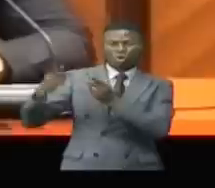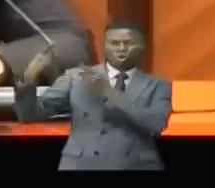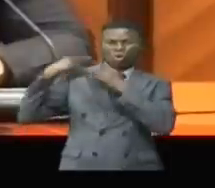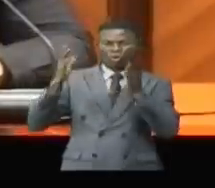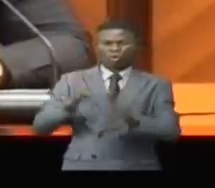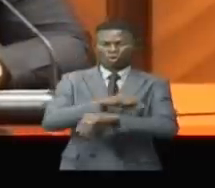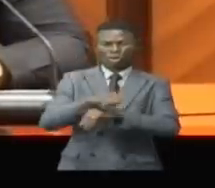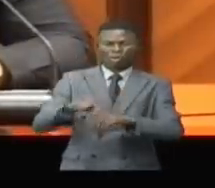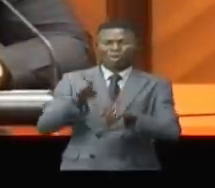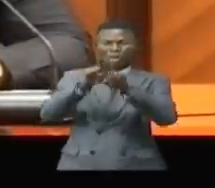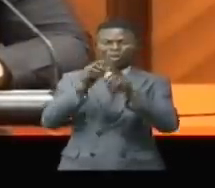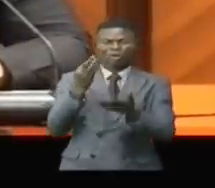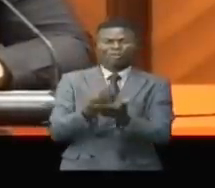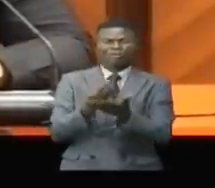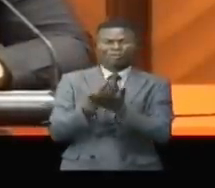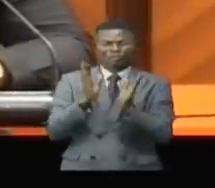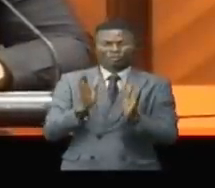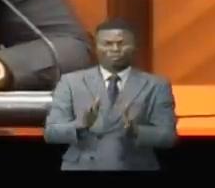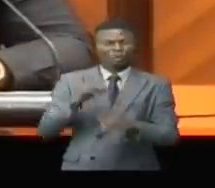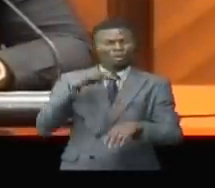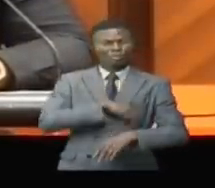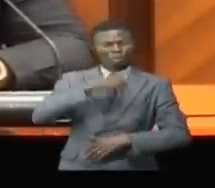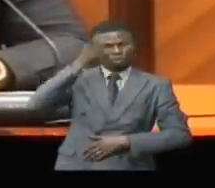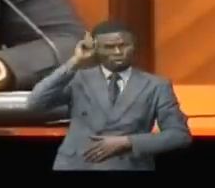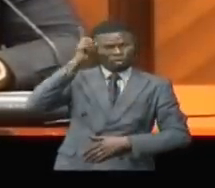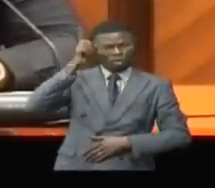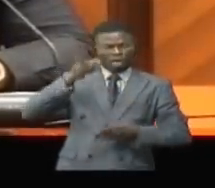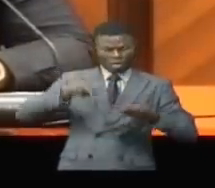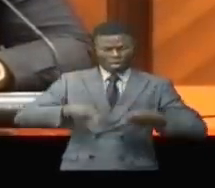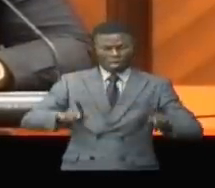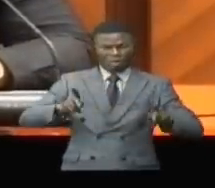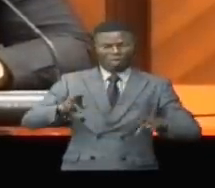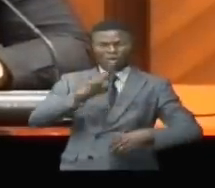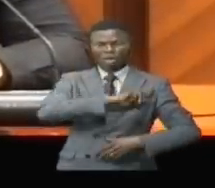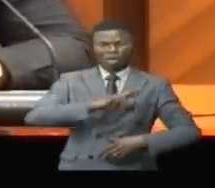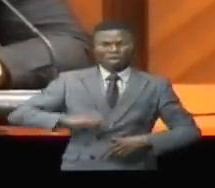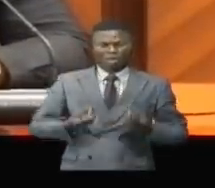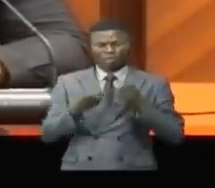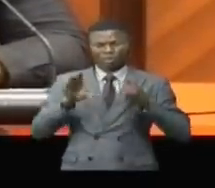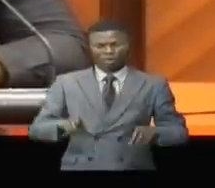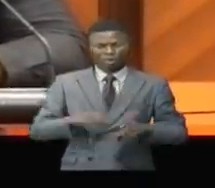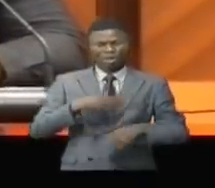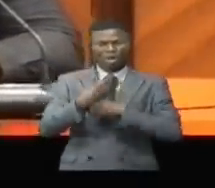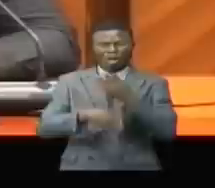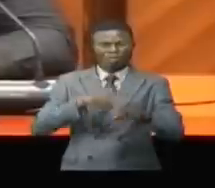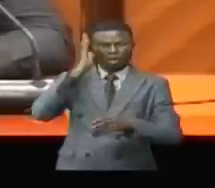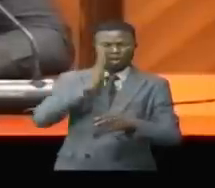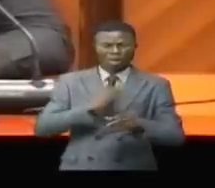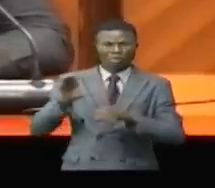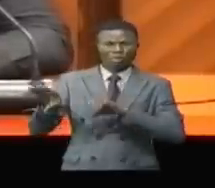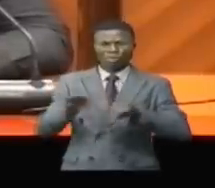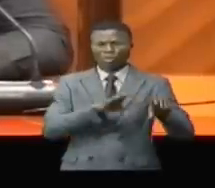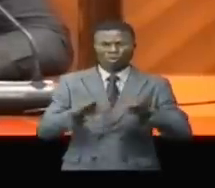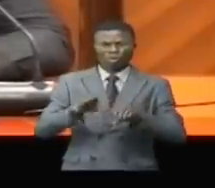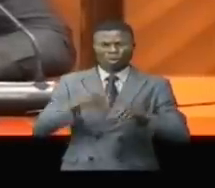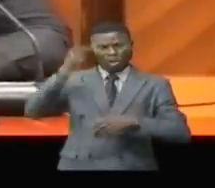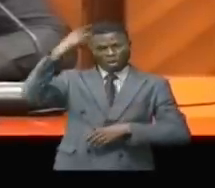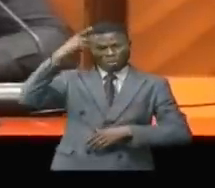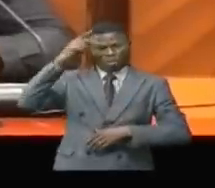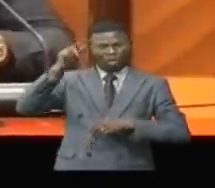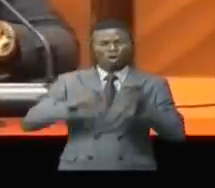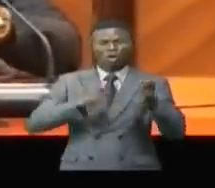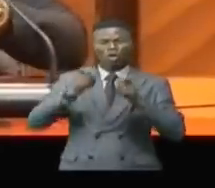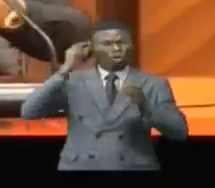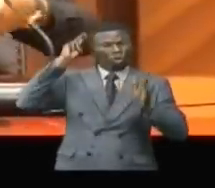administrative et financière, a pour mission de permettre à la République d'assurer la bonne mise en œuvre de la politique du